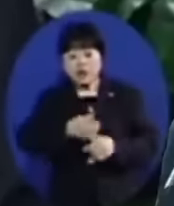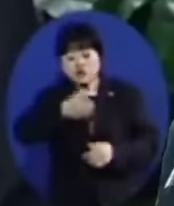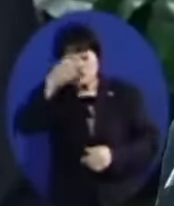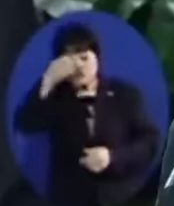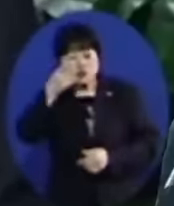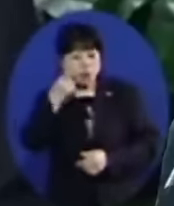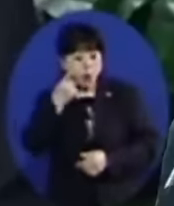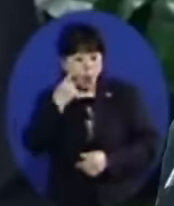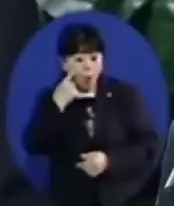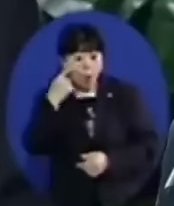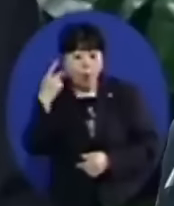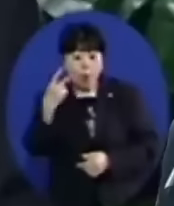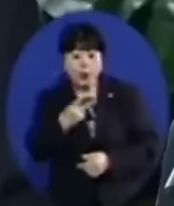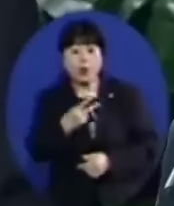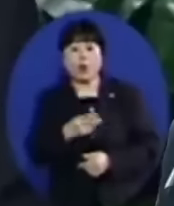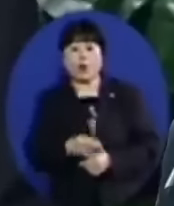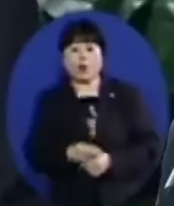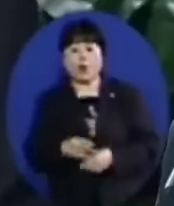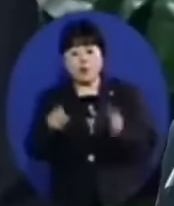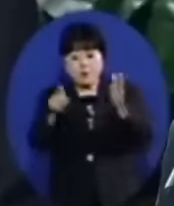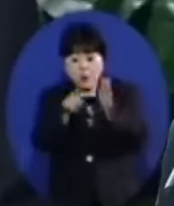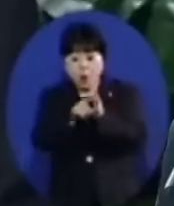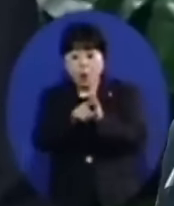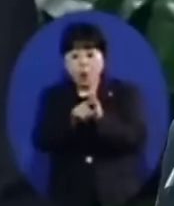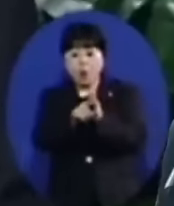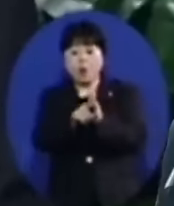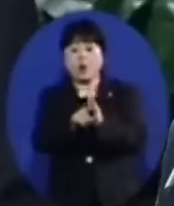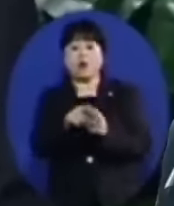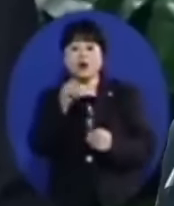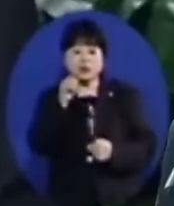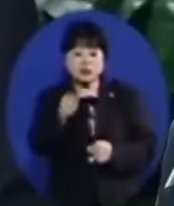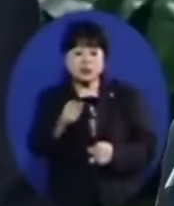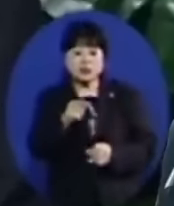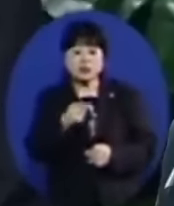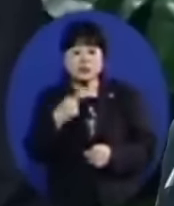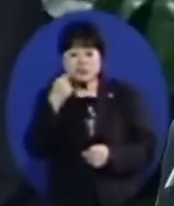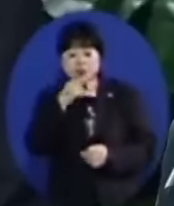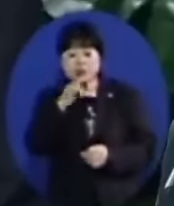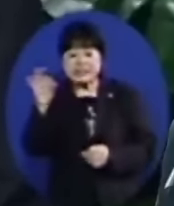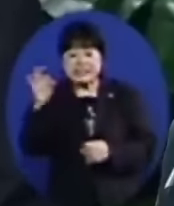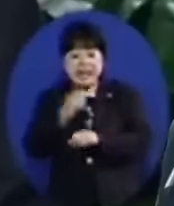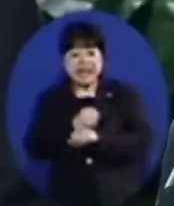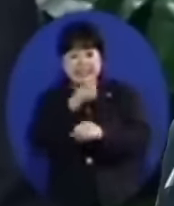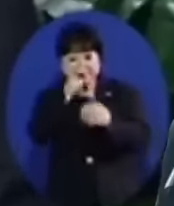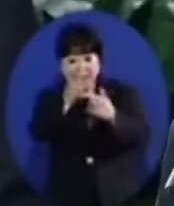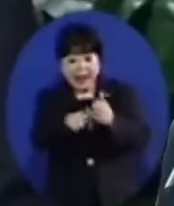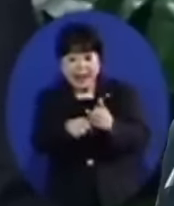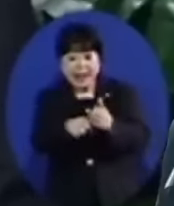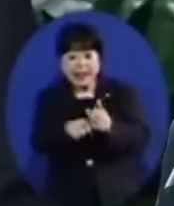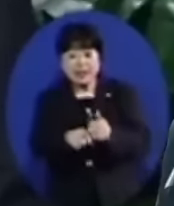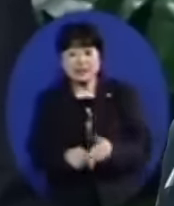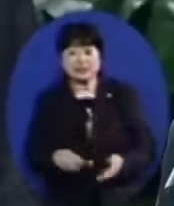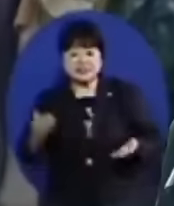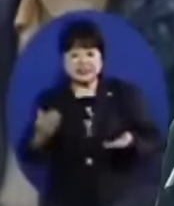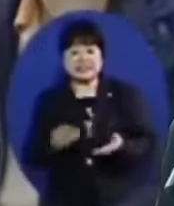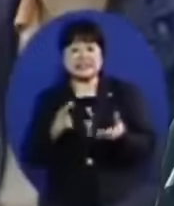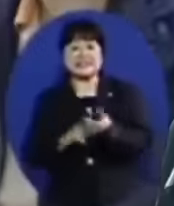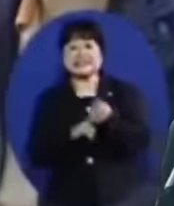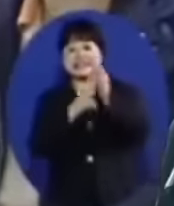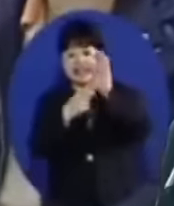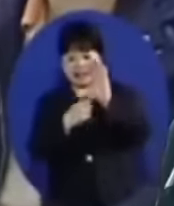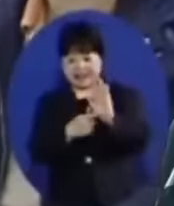보고 그것을 믿고 그것을 입으로 시인하면 그 역사가 일어나게 되는